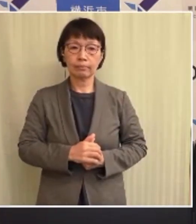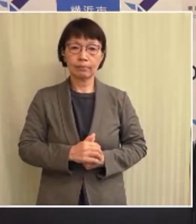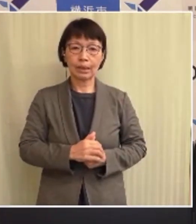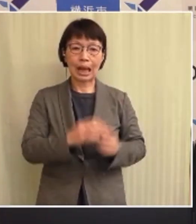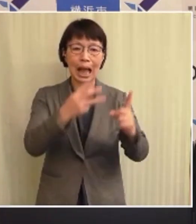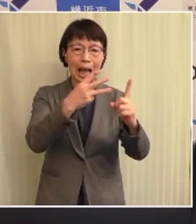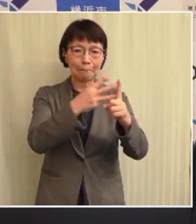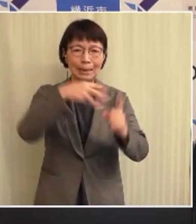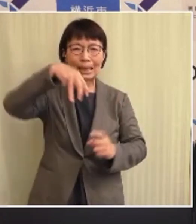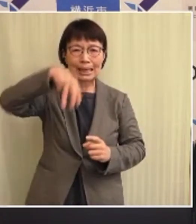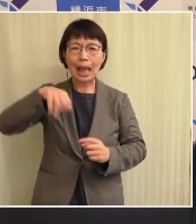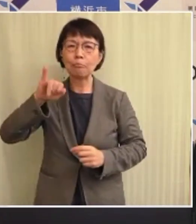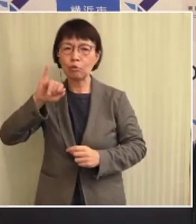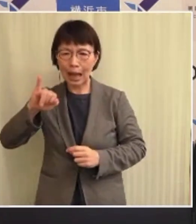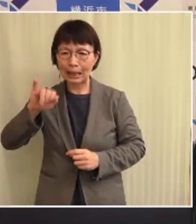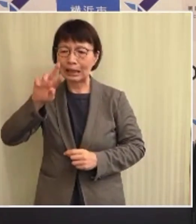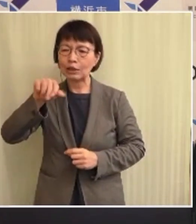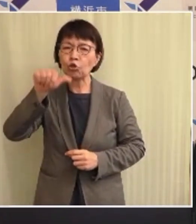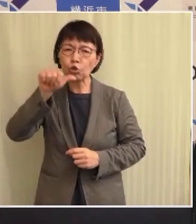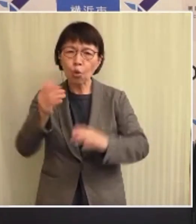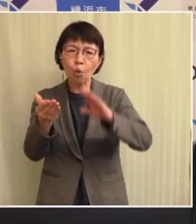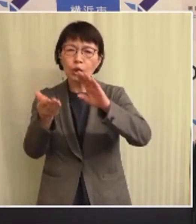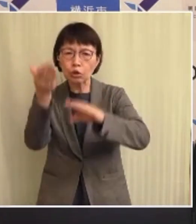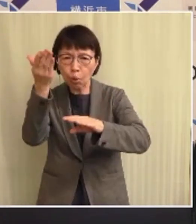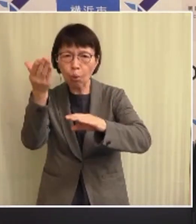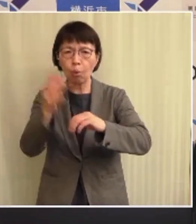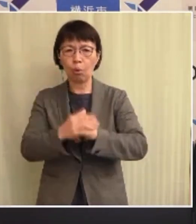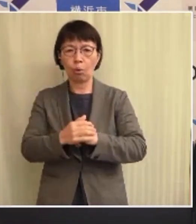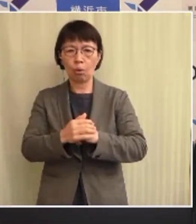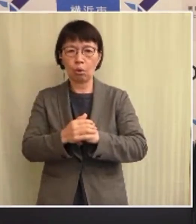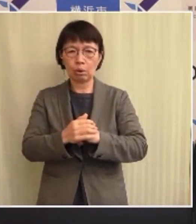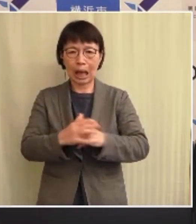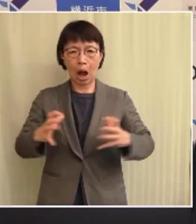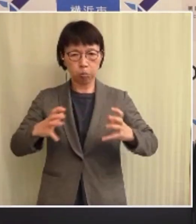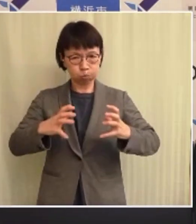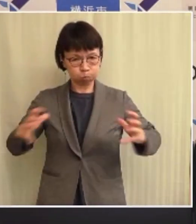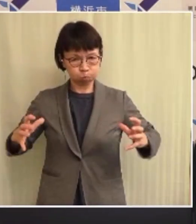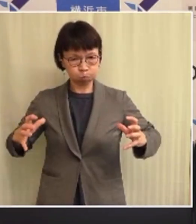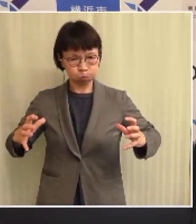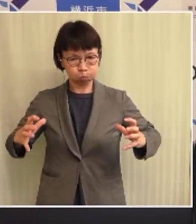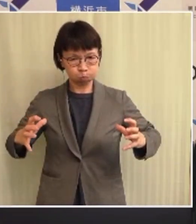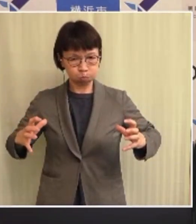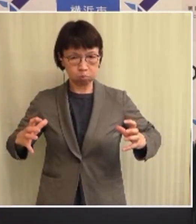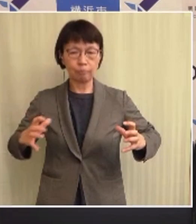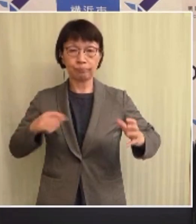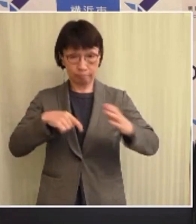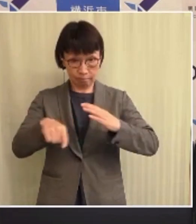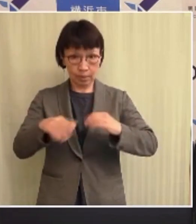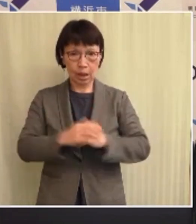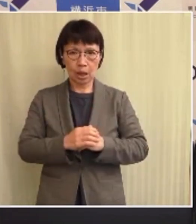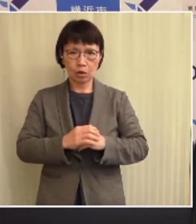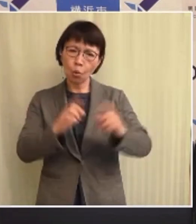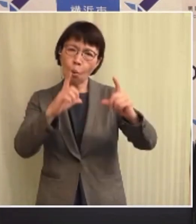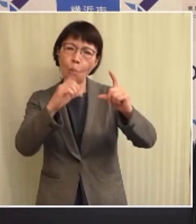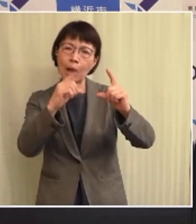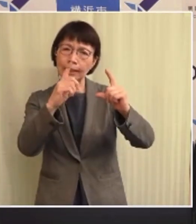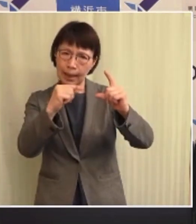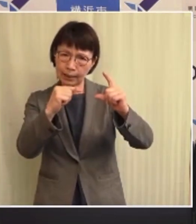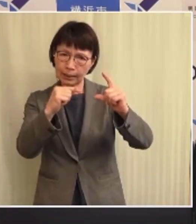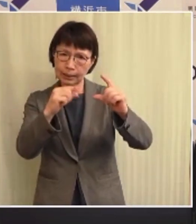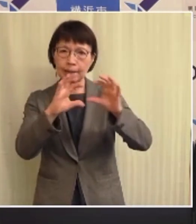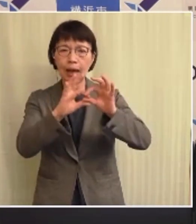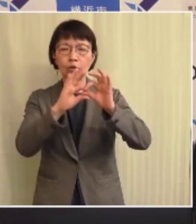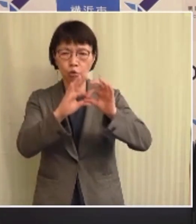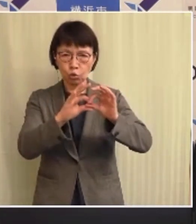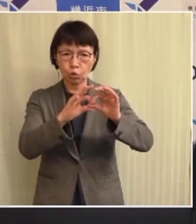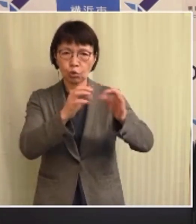BMI が25以上ということで、肥満と定義いたしまして、でその割合に関